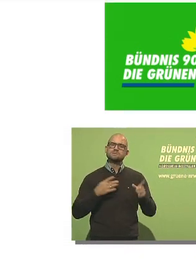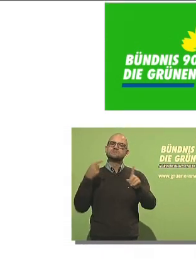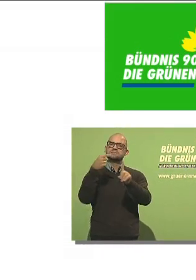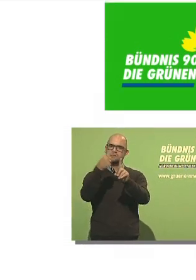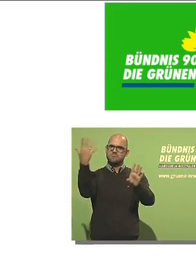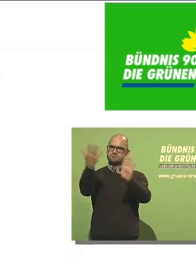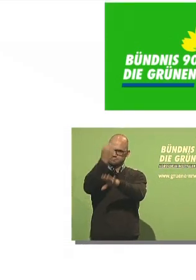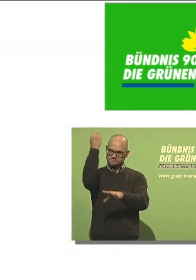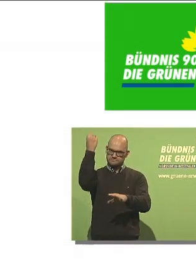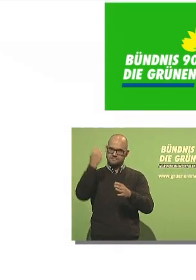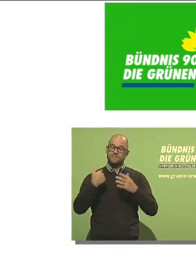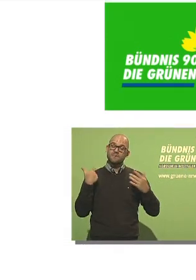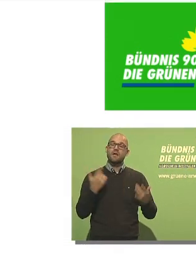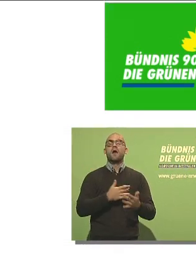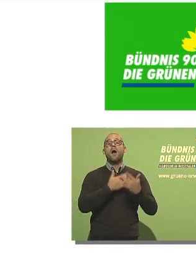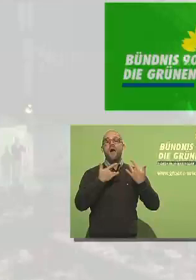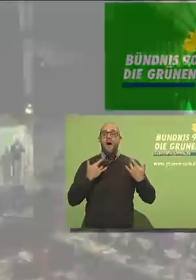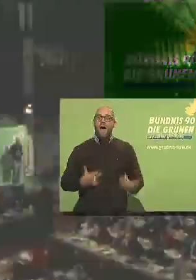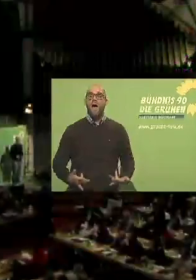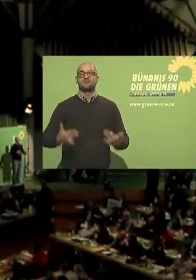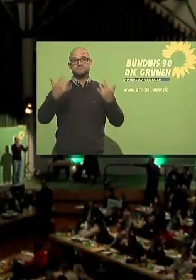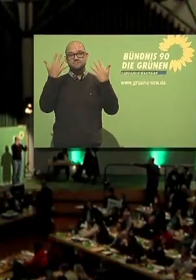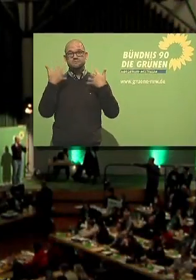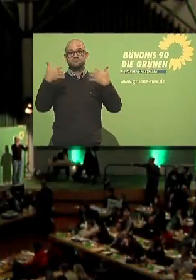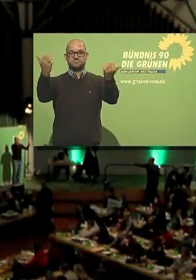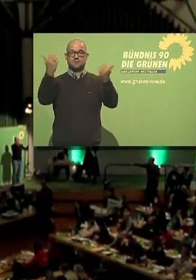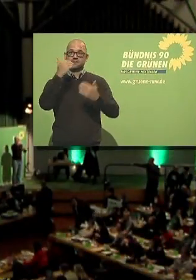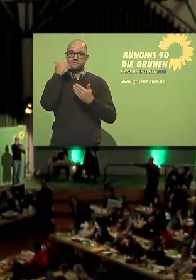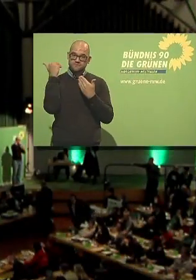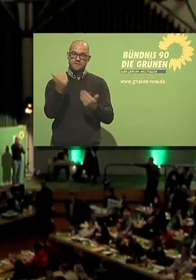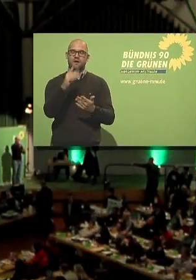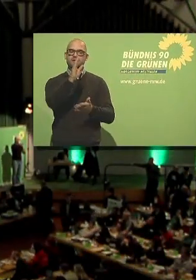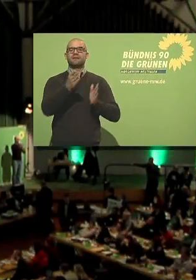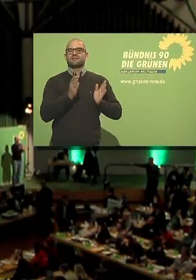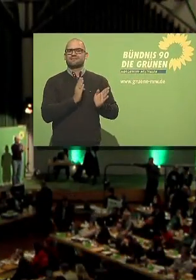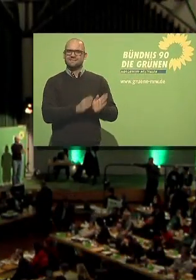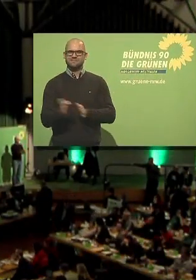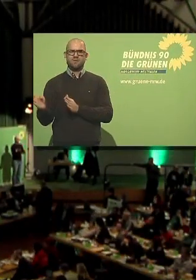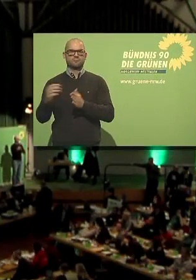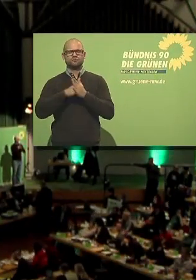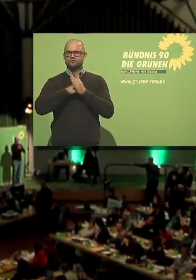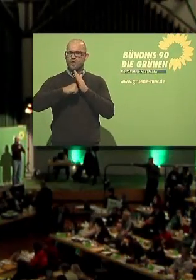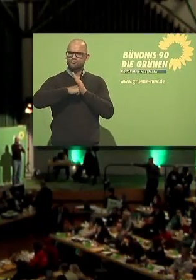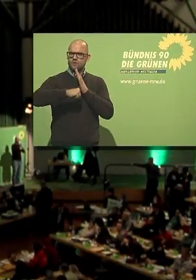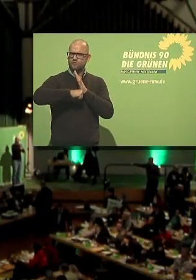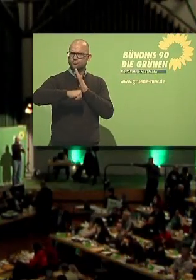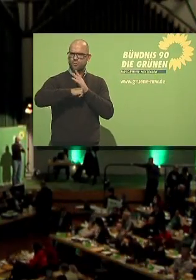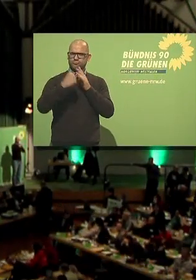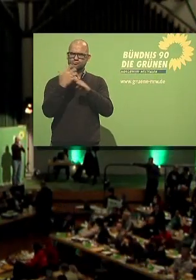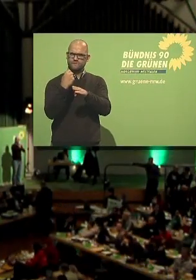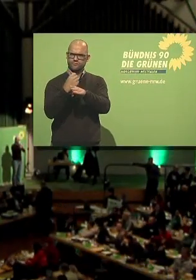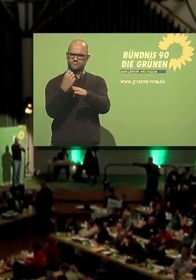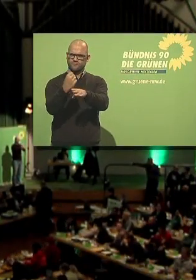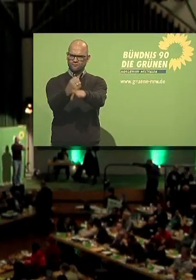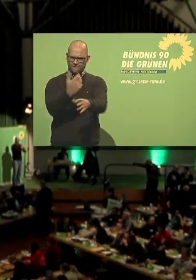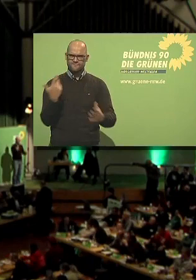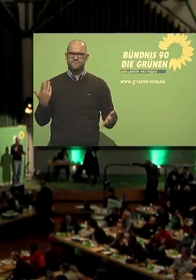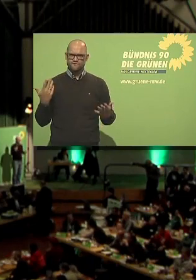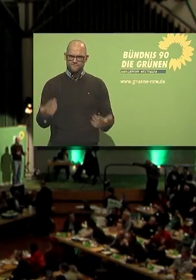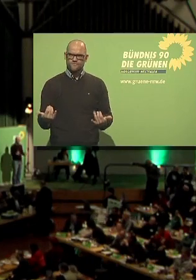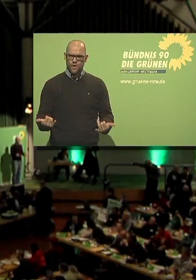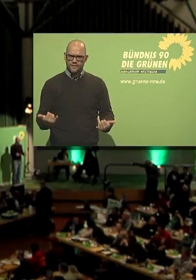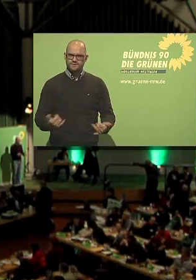möchten uns ganz herzlich bei euch bedanken für eure Disziplin, dass wir das alles so schnell durchgeführt haben heute